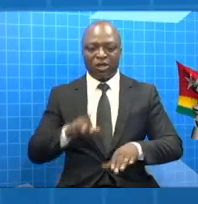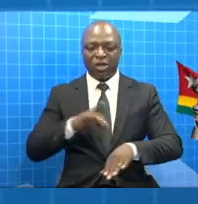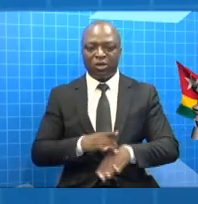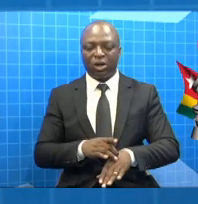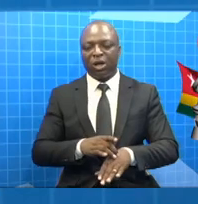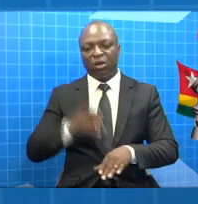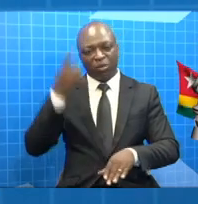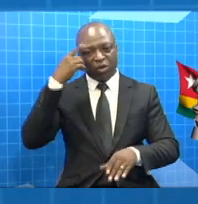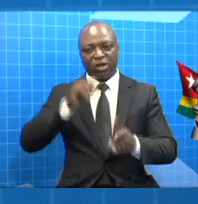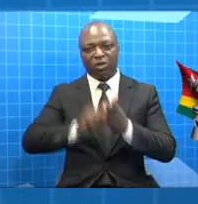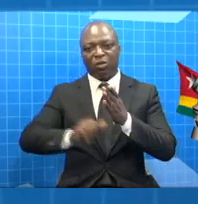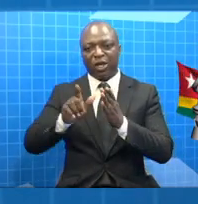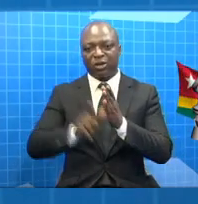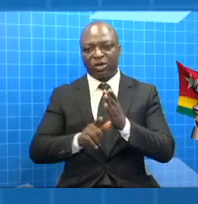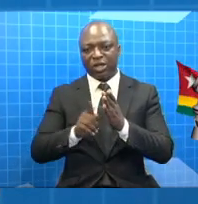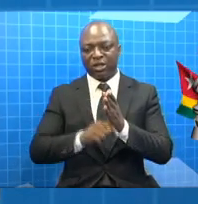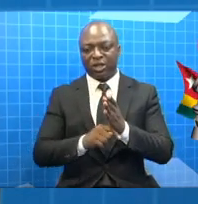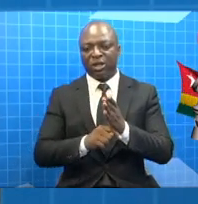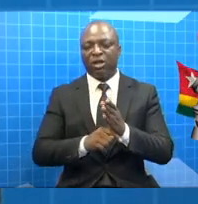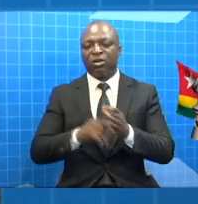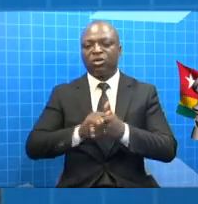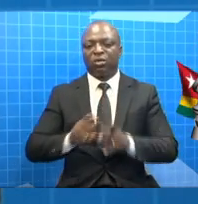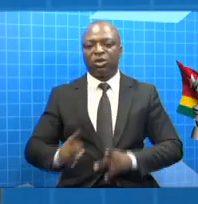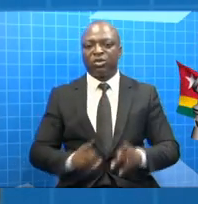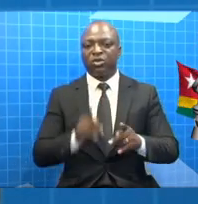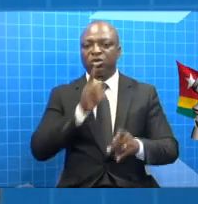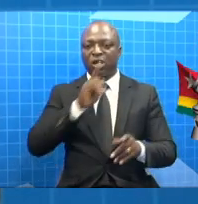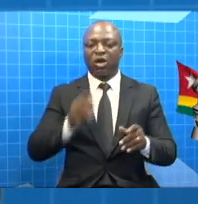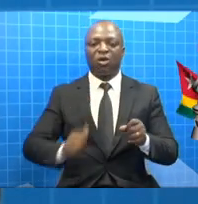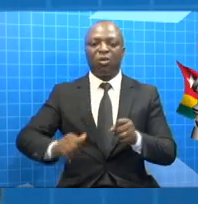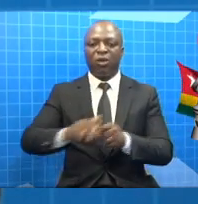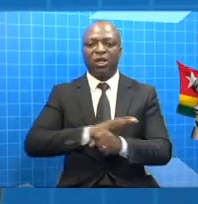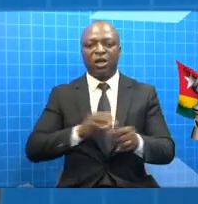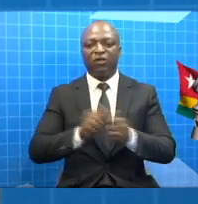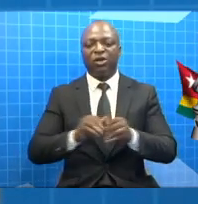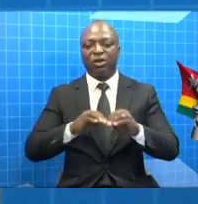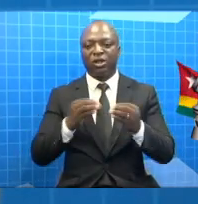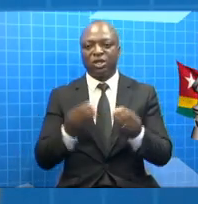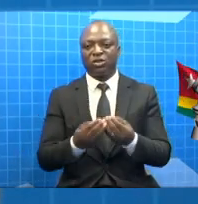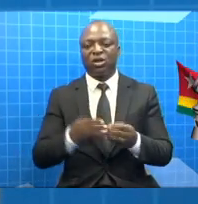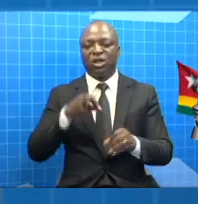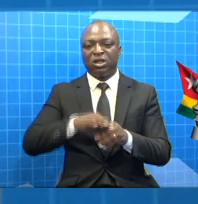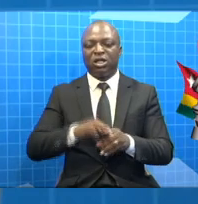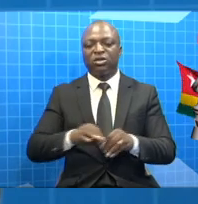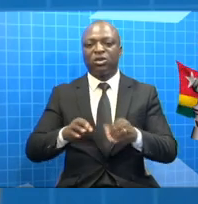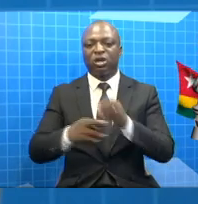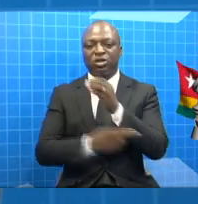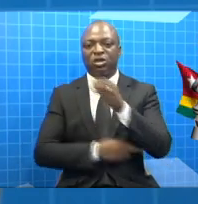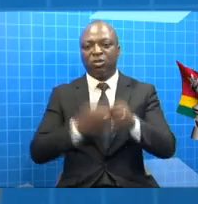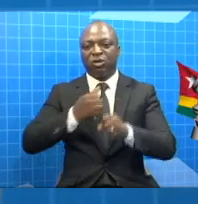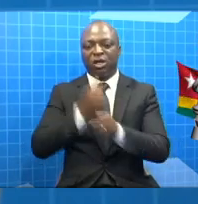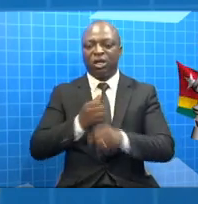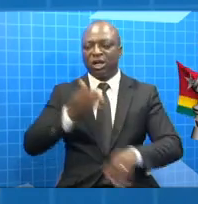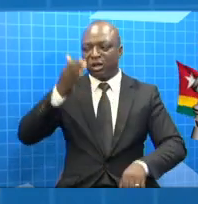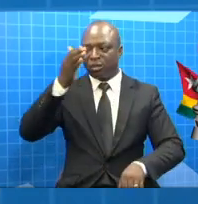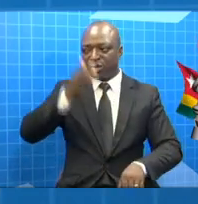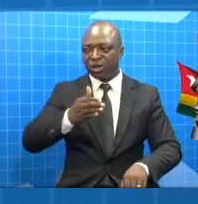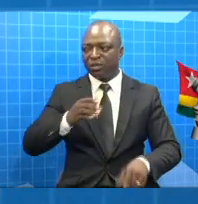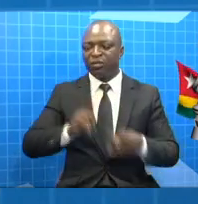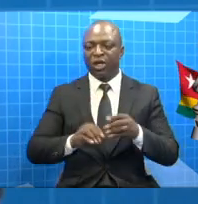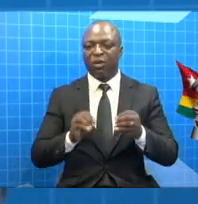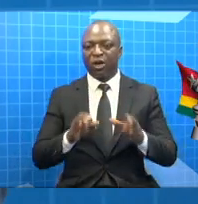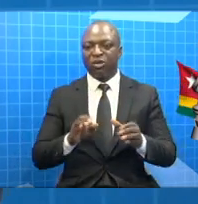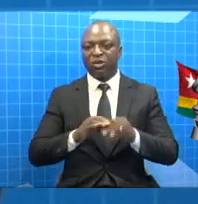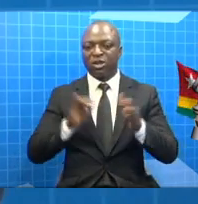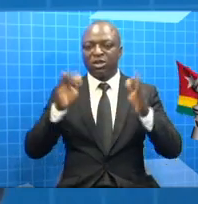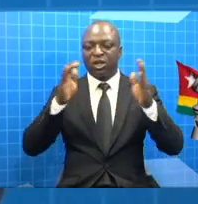voie d'opérationnalisation. Le processus sera complété avec l'organisation des élections régionales pour l'année prochaine. À l'occasion de